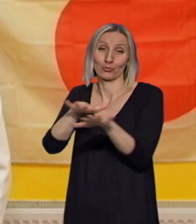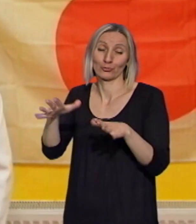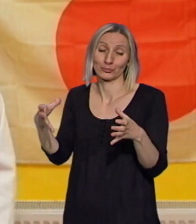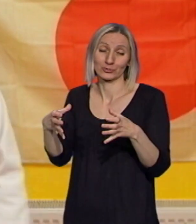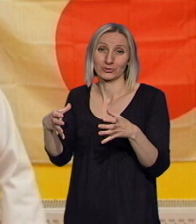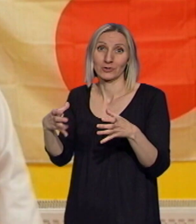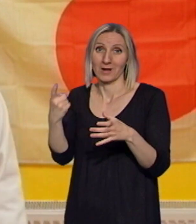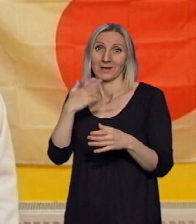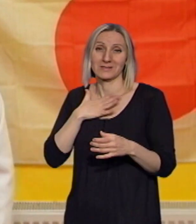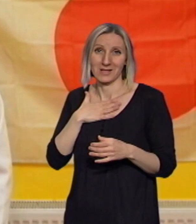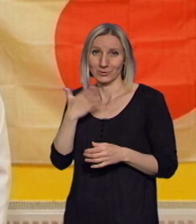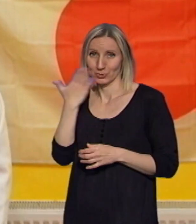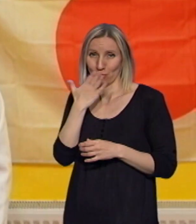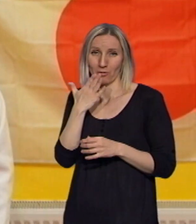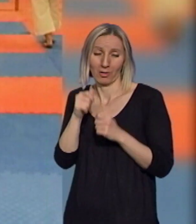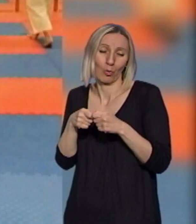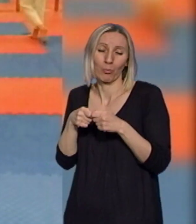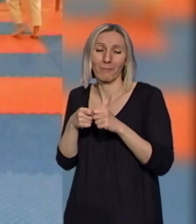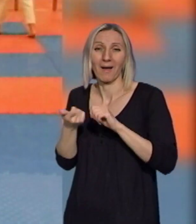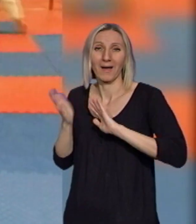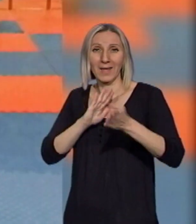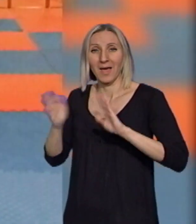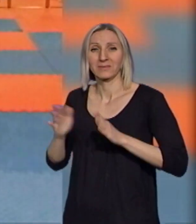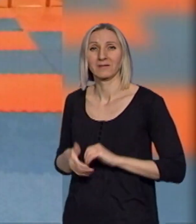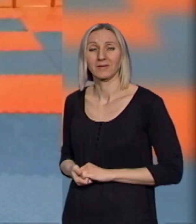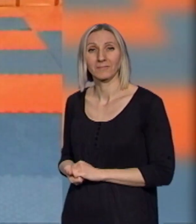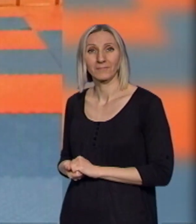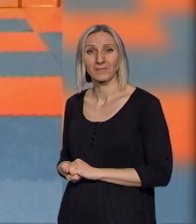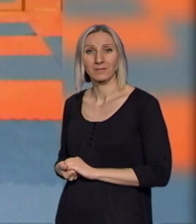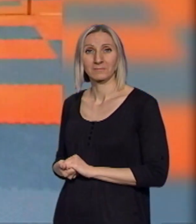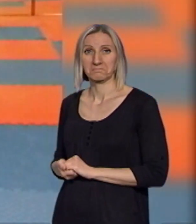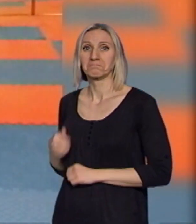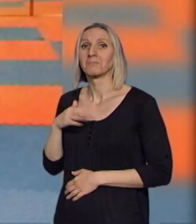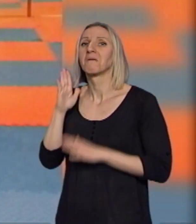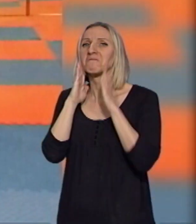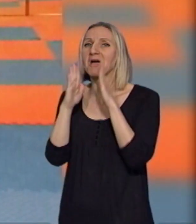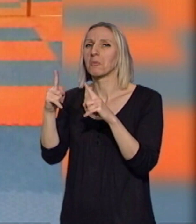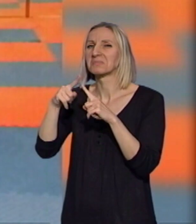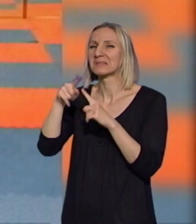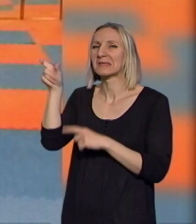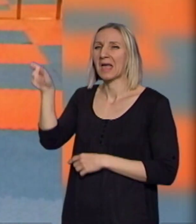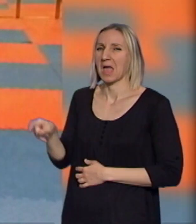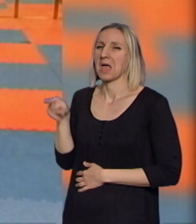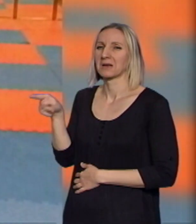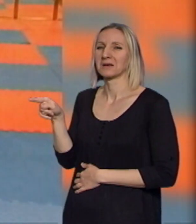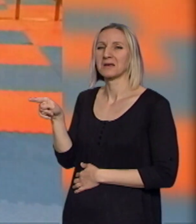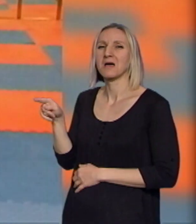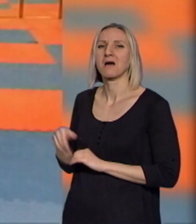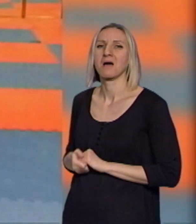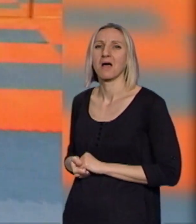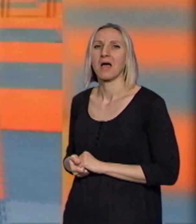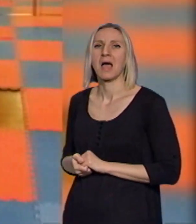s ovog našeg kluba. I verujem da će Tijana, ona,